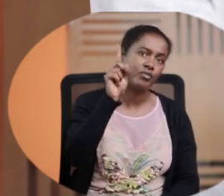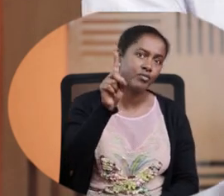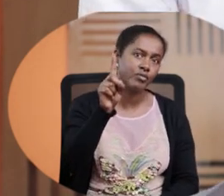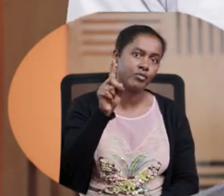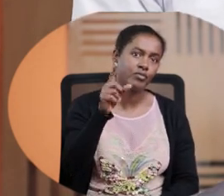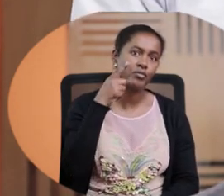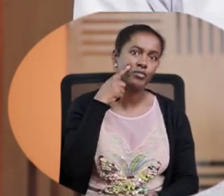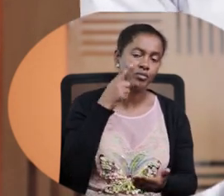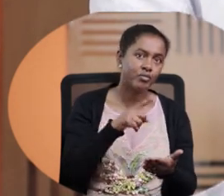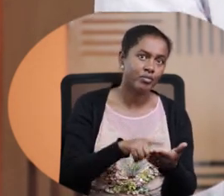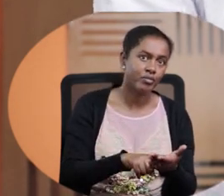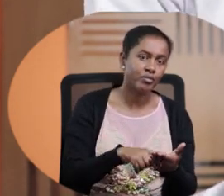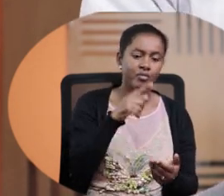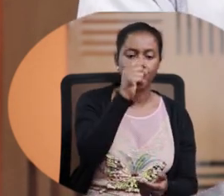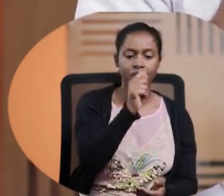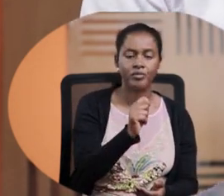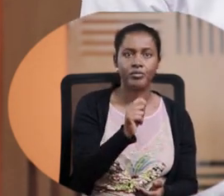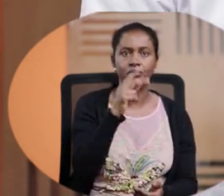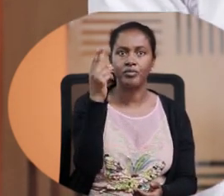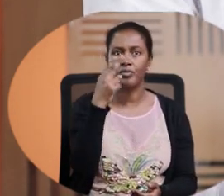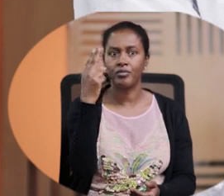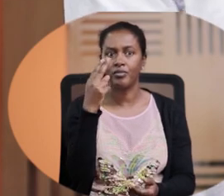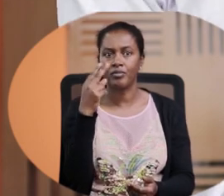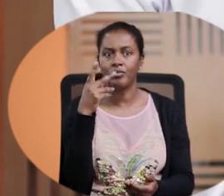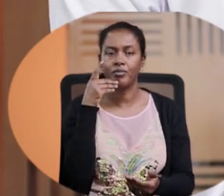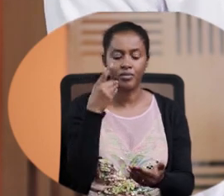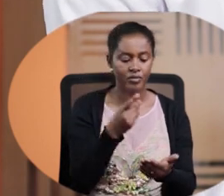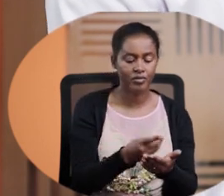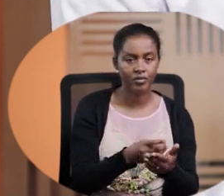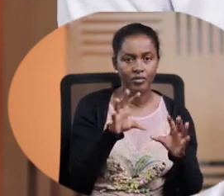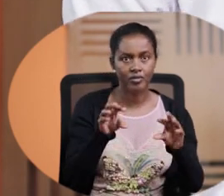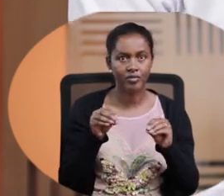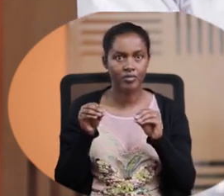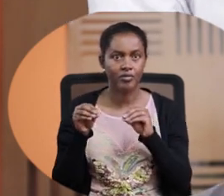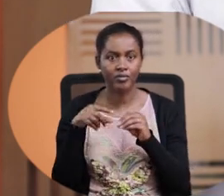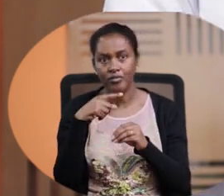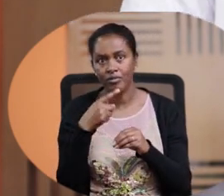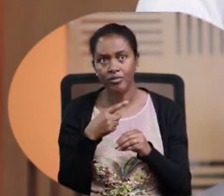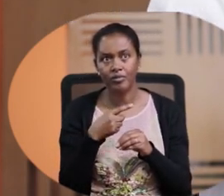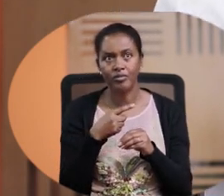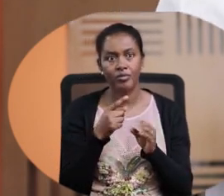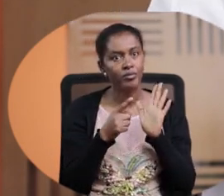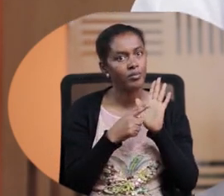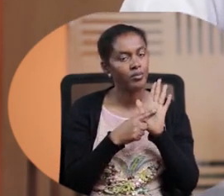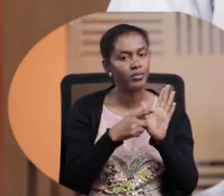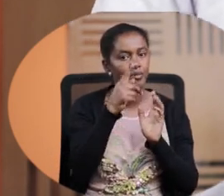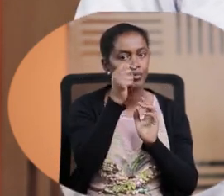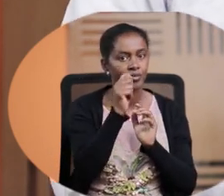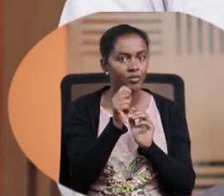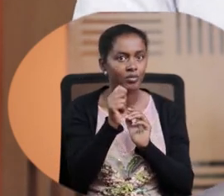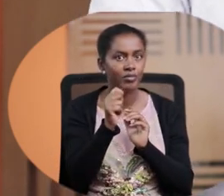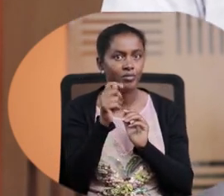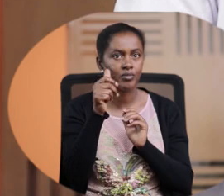matadure mallatto thali gargara mudan data funanu kanjed olattin jechara wantone mabarande mallatto thali jechu maljechu